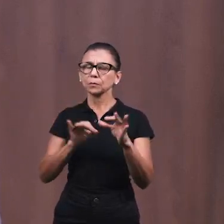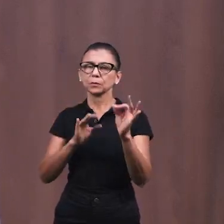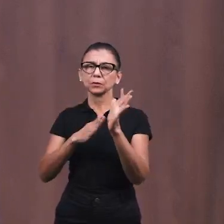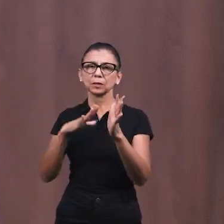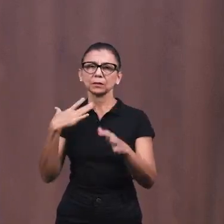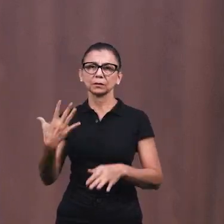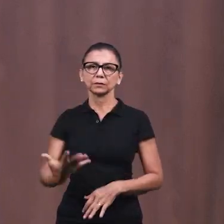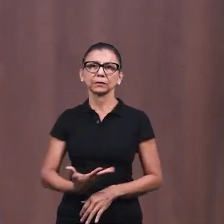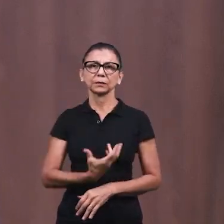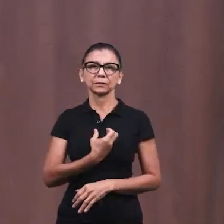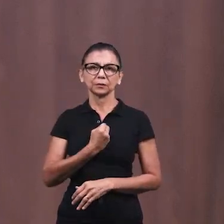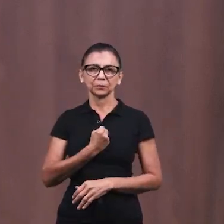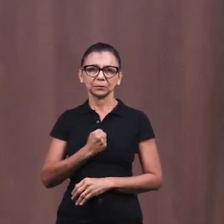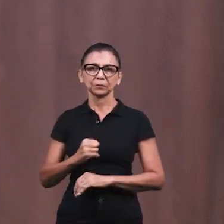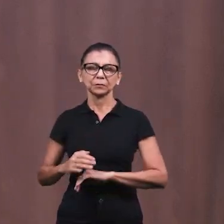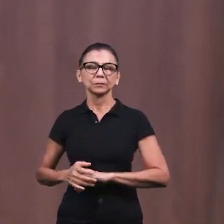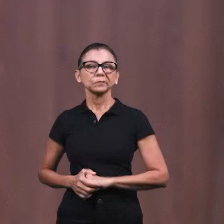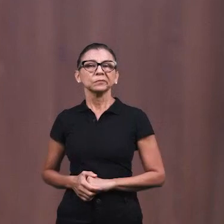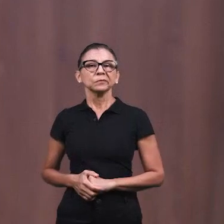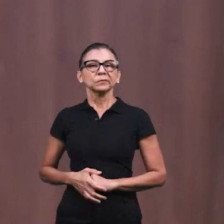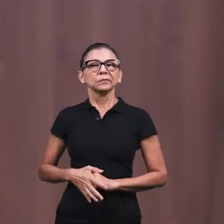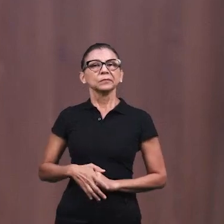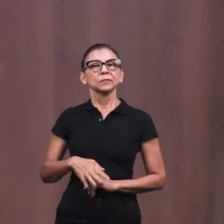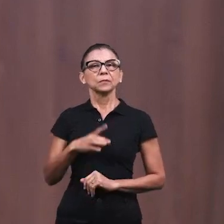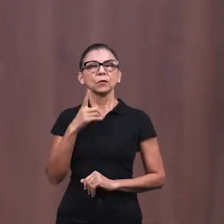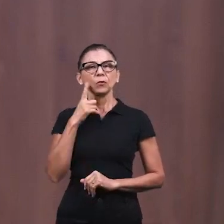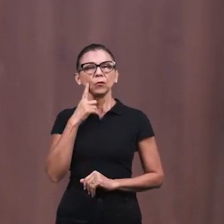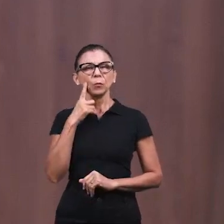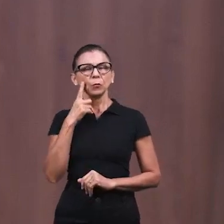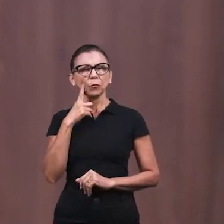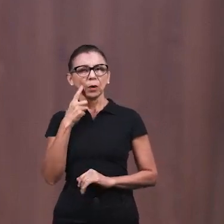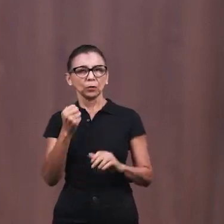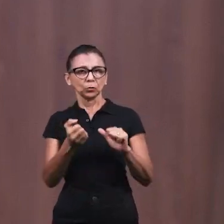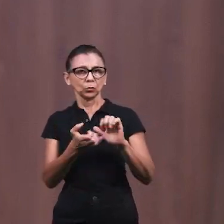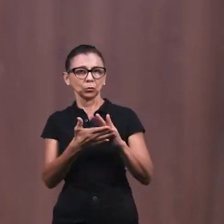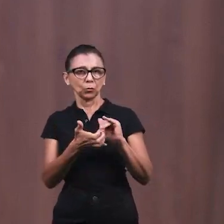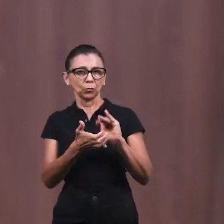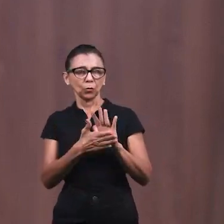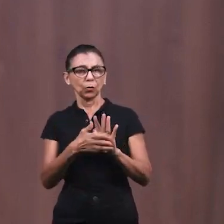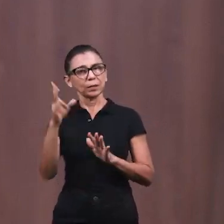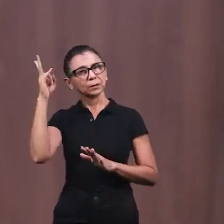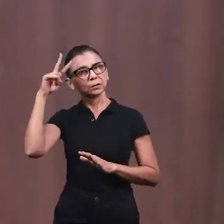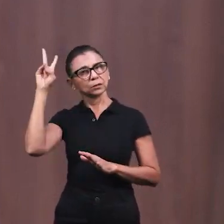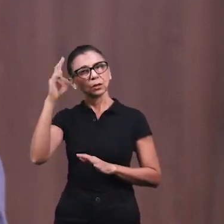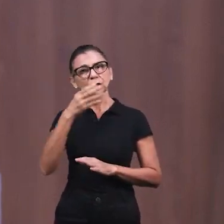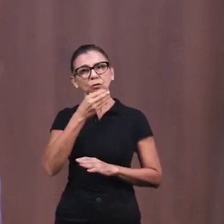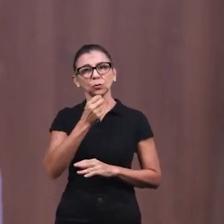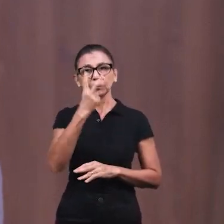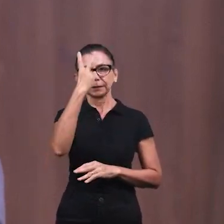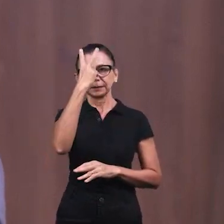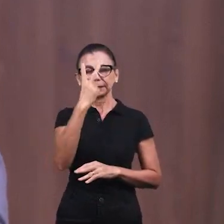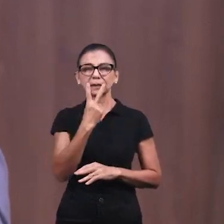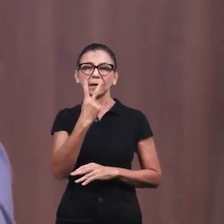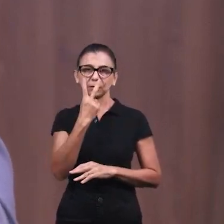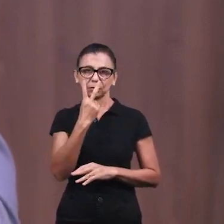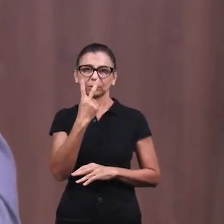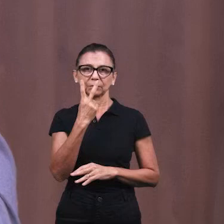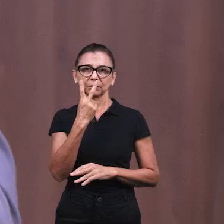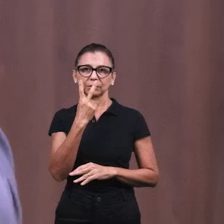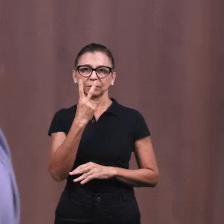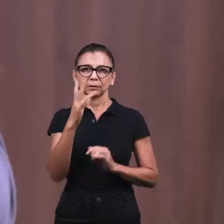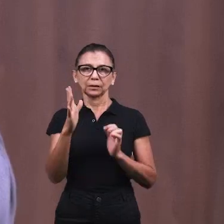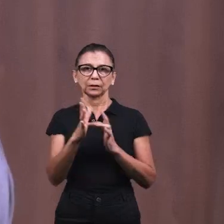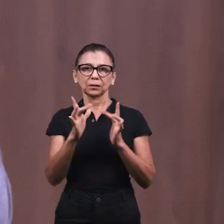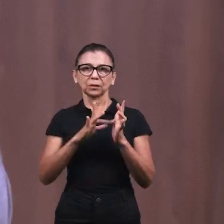chanter encore une louange, la louange qui parle de la rencontre de quelqu'un qui ne voyait pas, un aveugle avec le Seigneur Jésus, et la